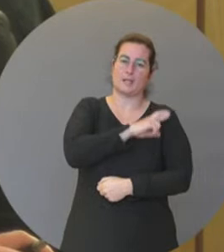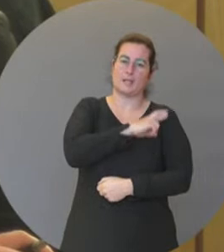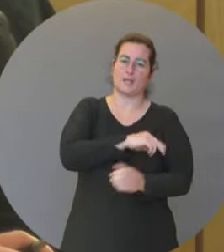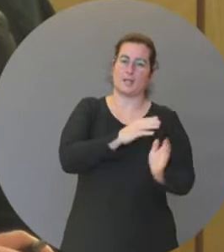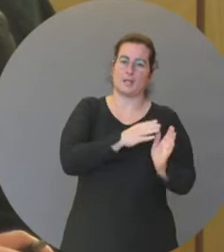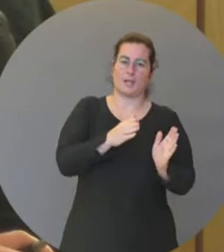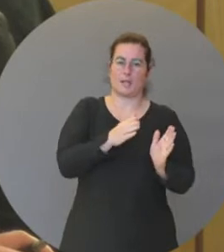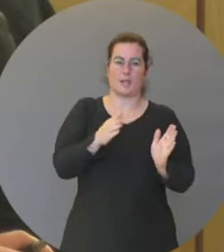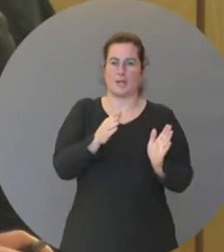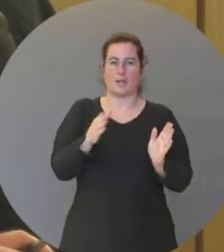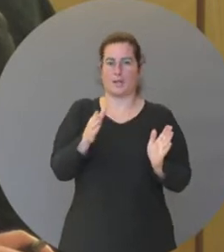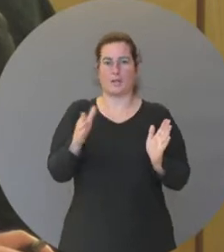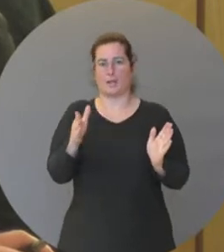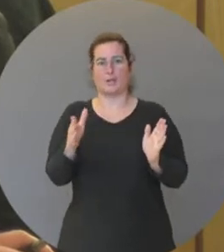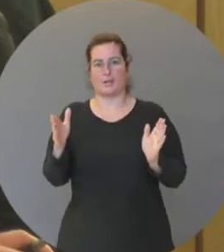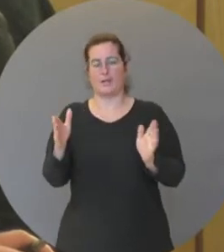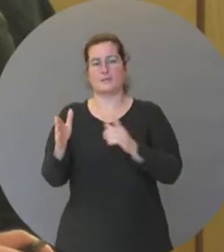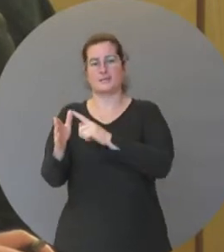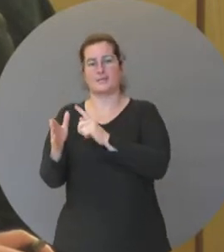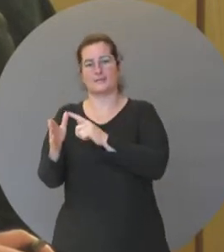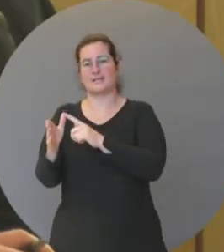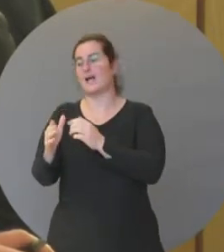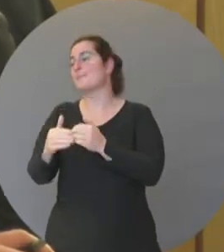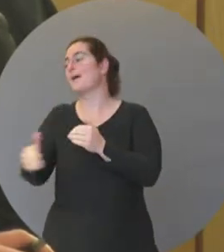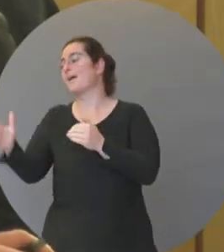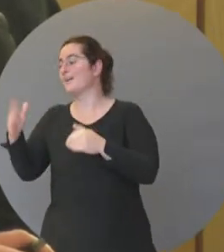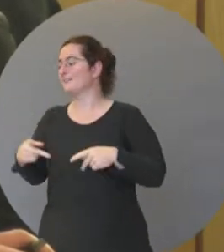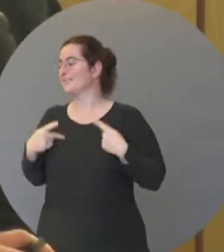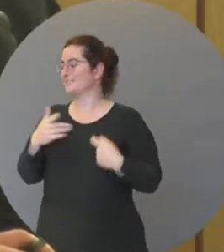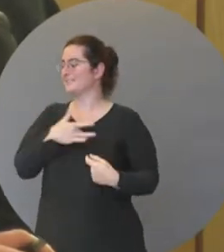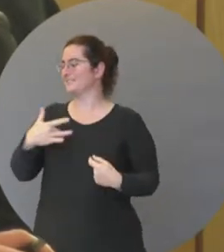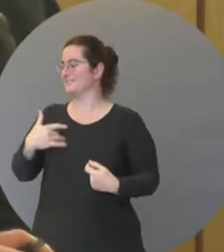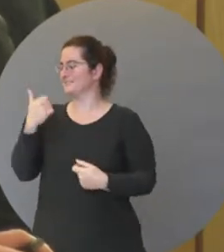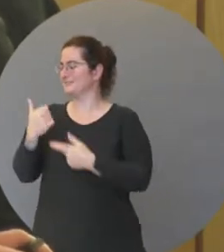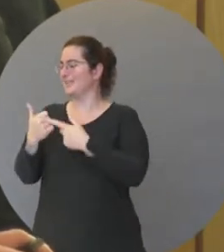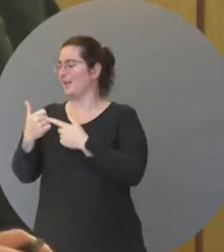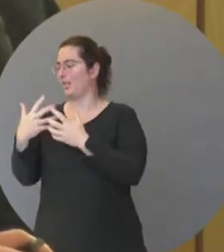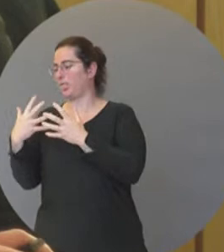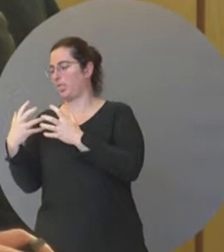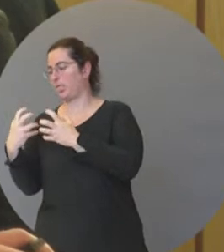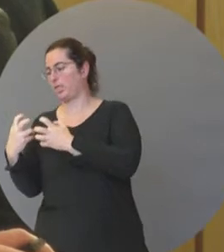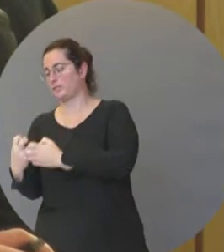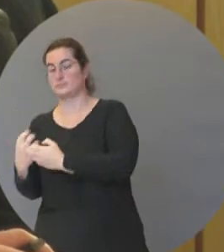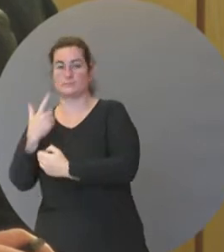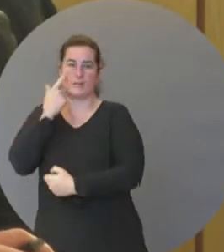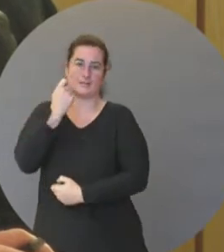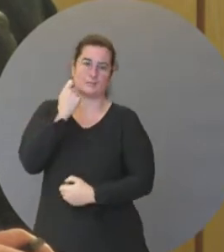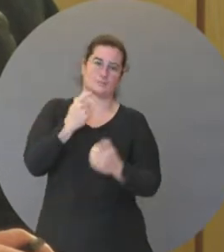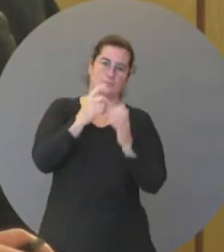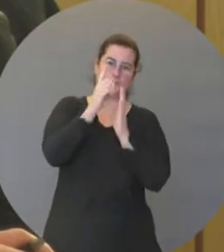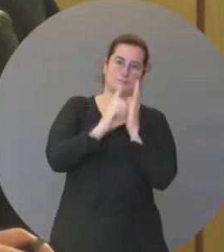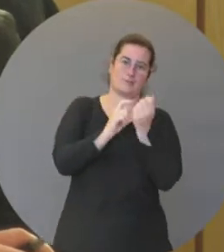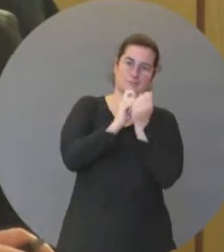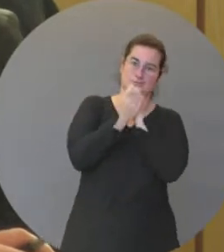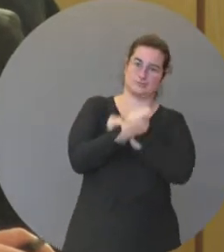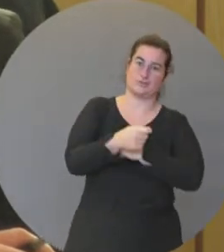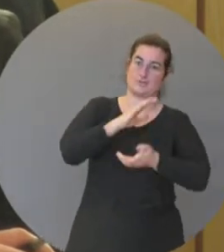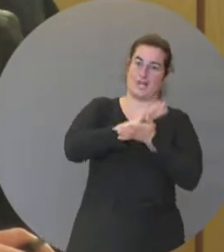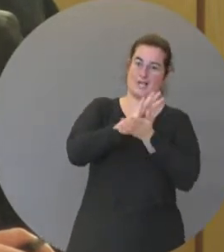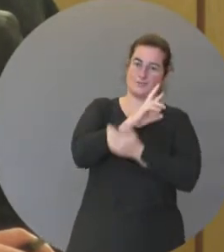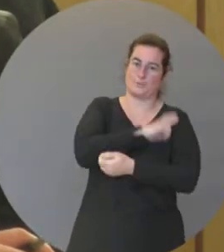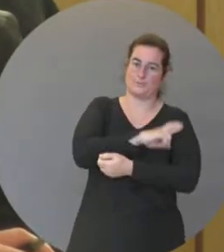d'autant l'espérance de vie en bonne santé donc attention à cette question de la réforme des retraites je voudrais indiquer que